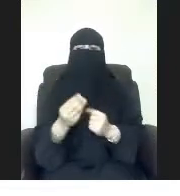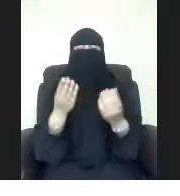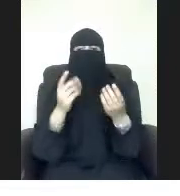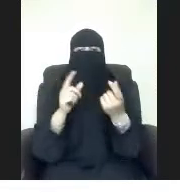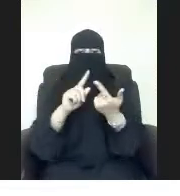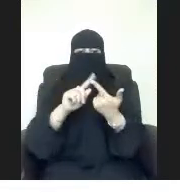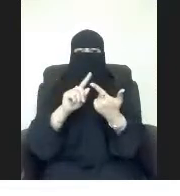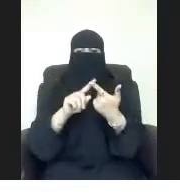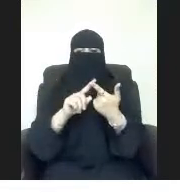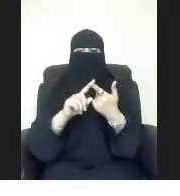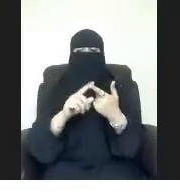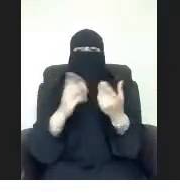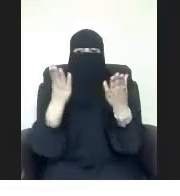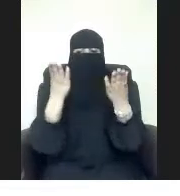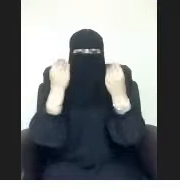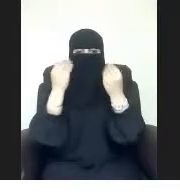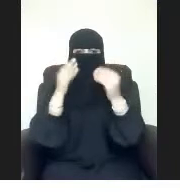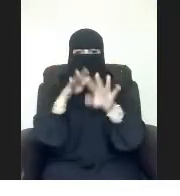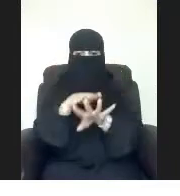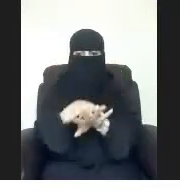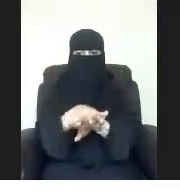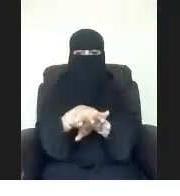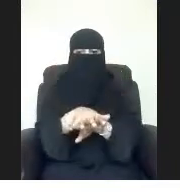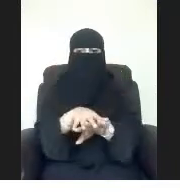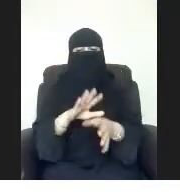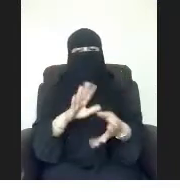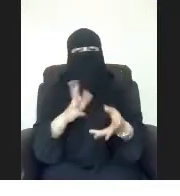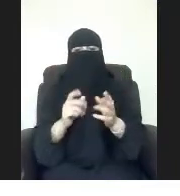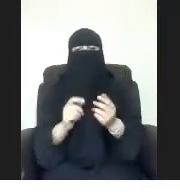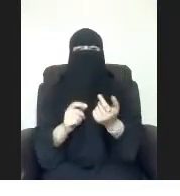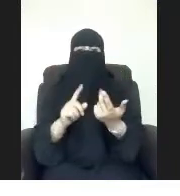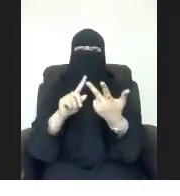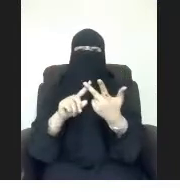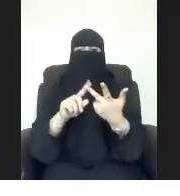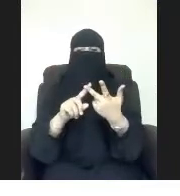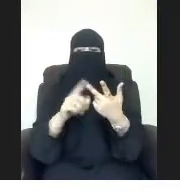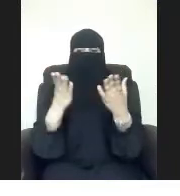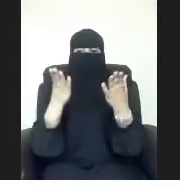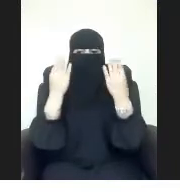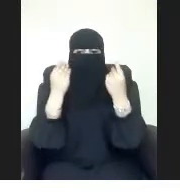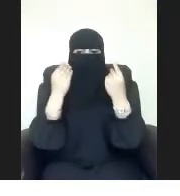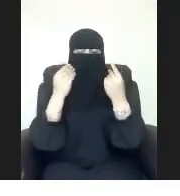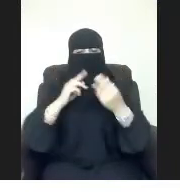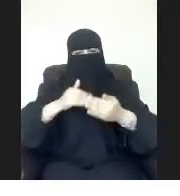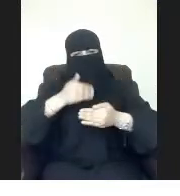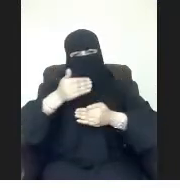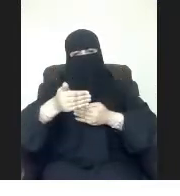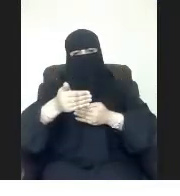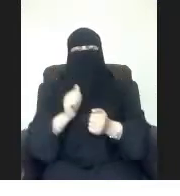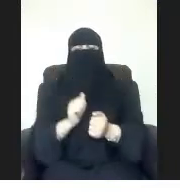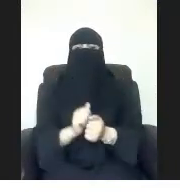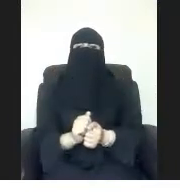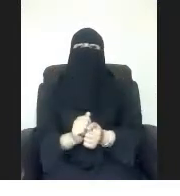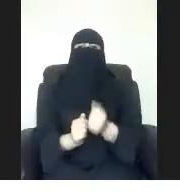100% عن بعد، أو تعلم مدمج بنسب معينة من التعلم وجها لوجه والتعلم عن بعد.